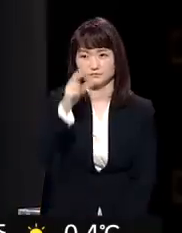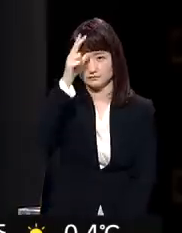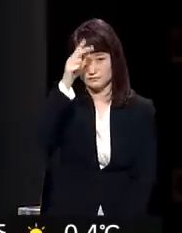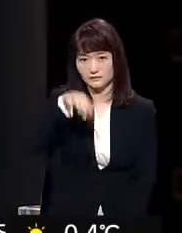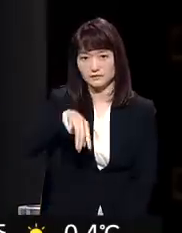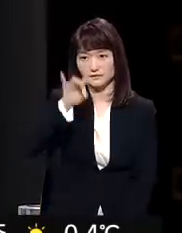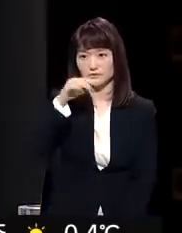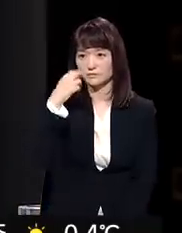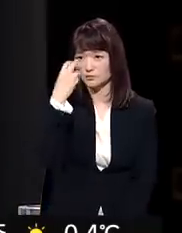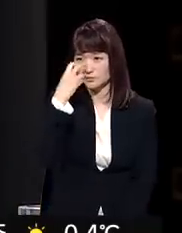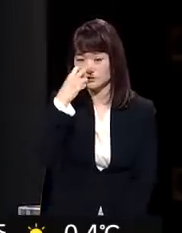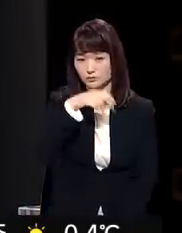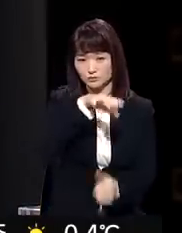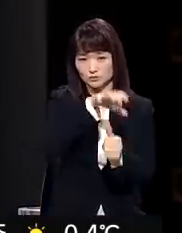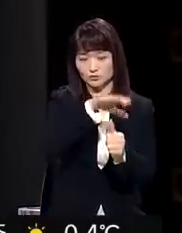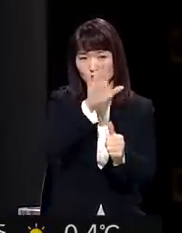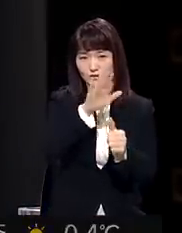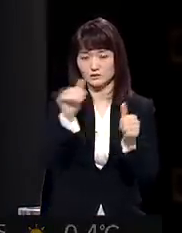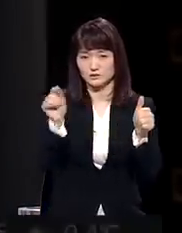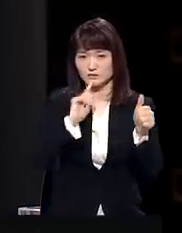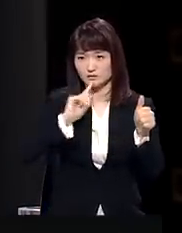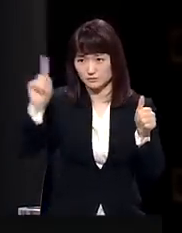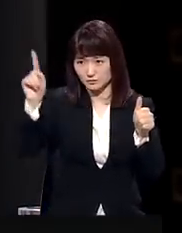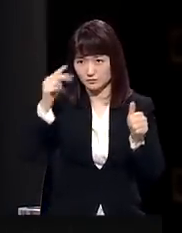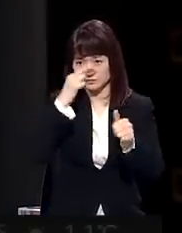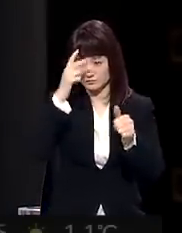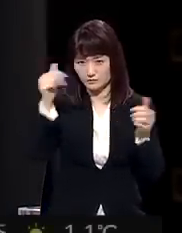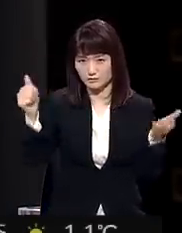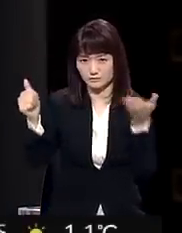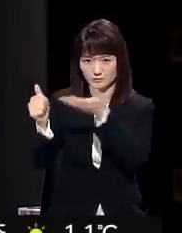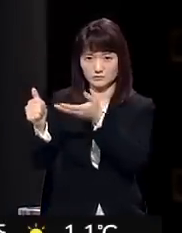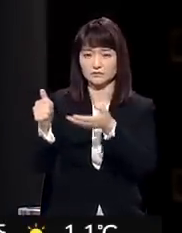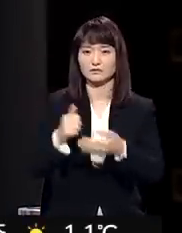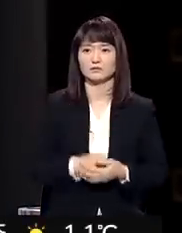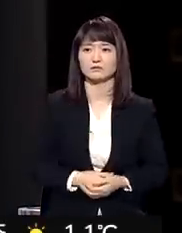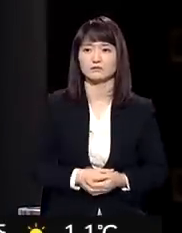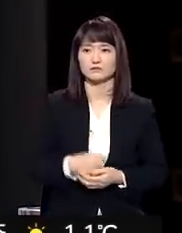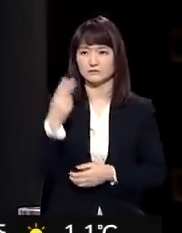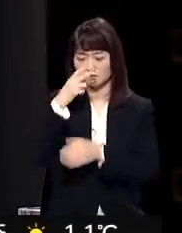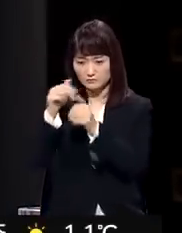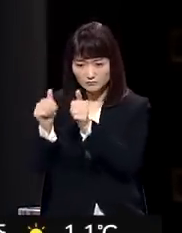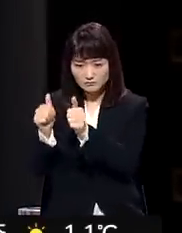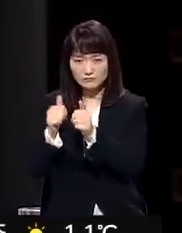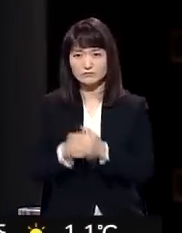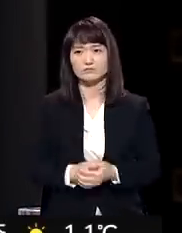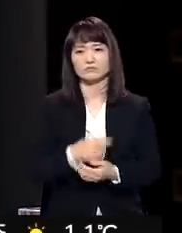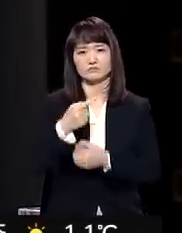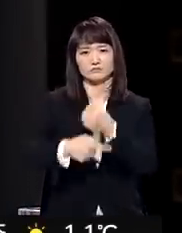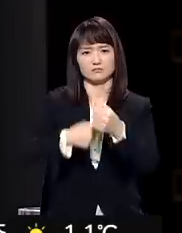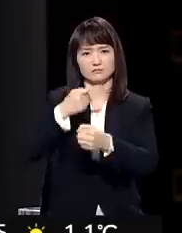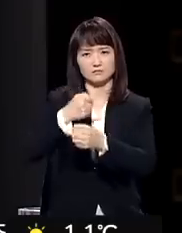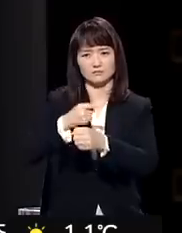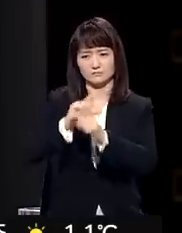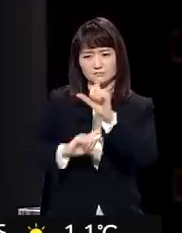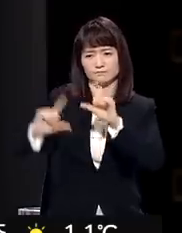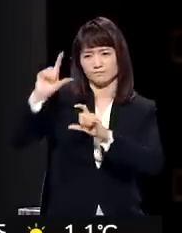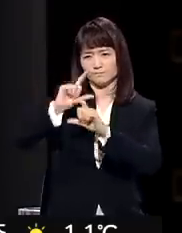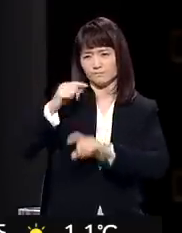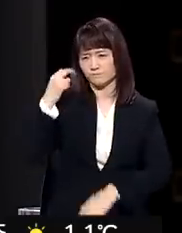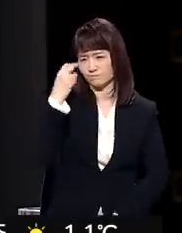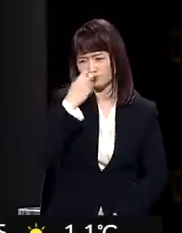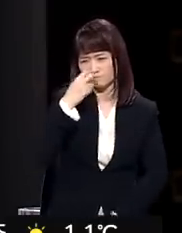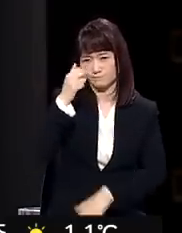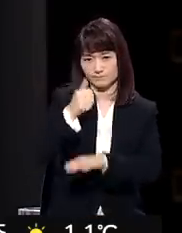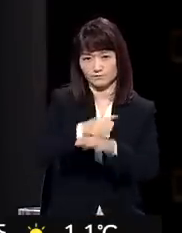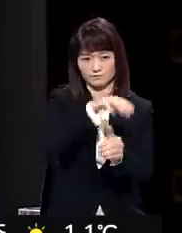이걸 수사를 하면서 불구속 기소 의견으로 검찰로 송치를 했어요 자 그런데 검사가 1년 동안 보강 수사를 해서